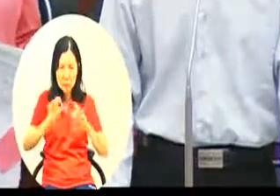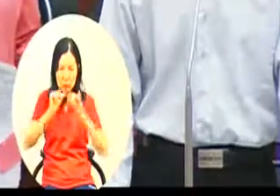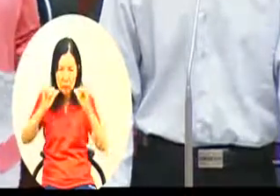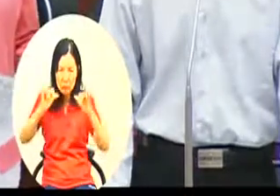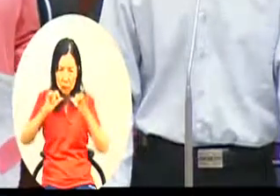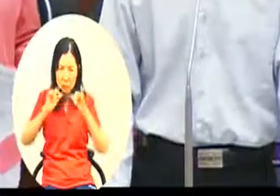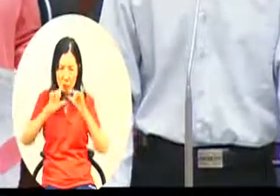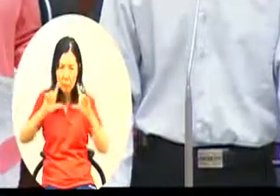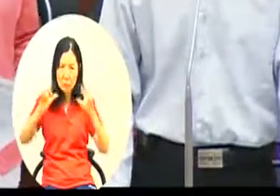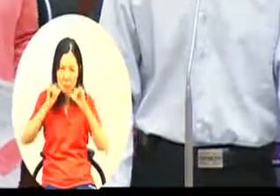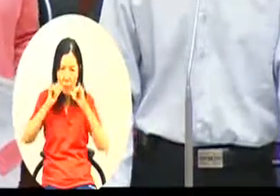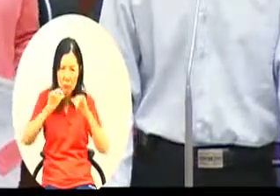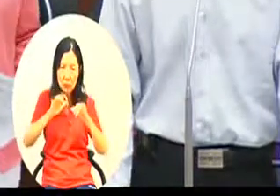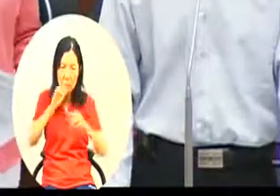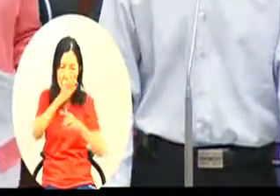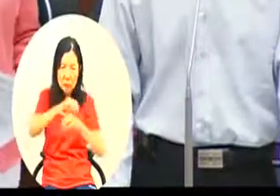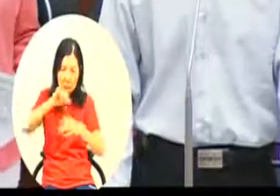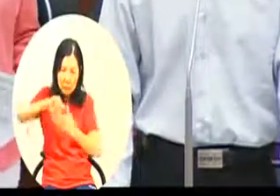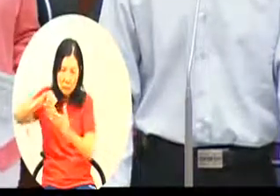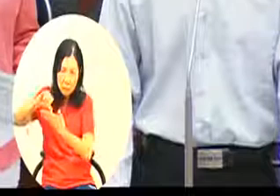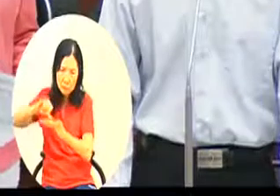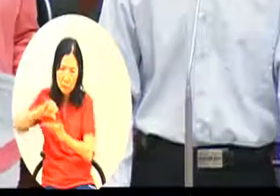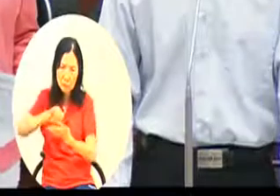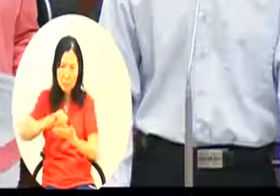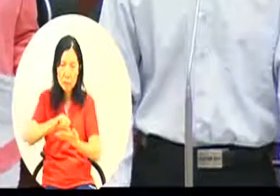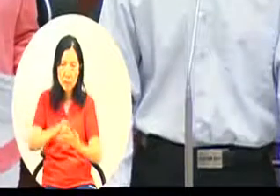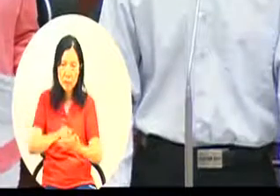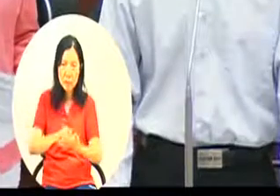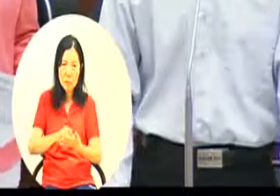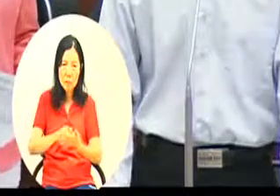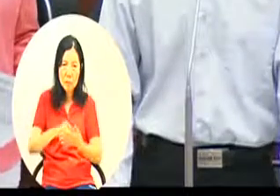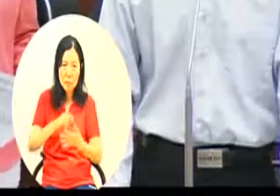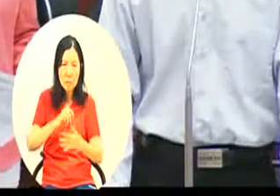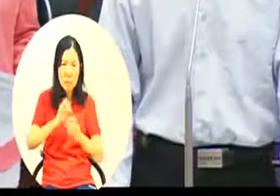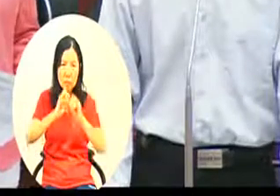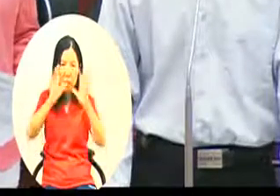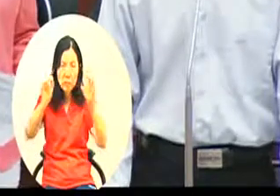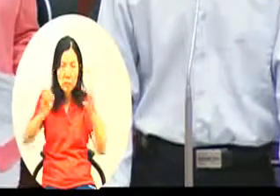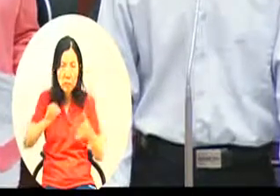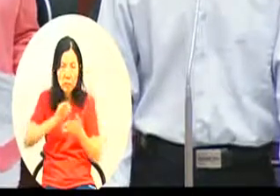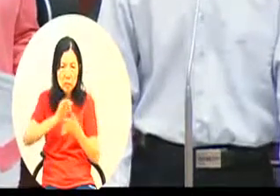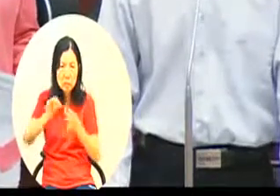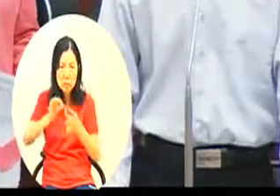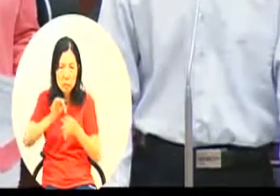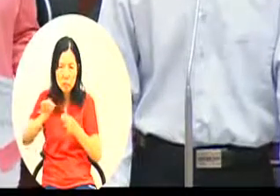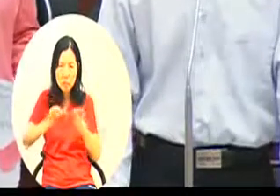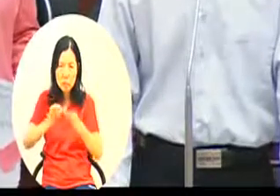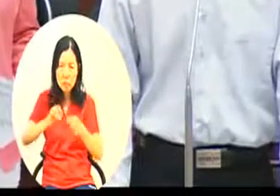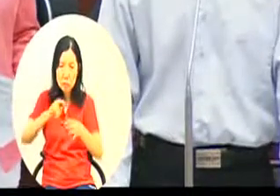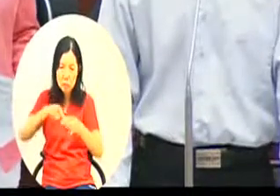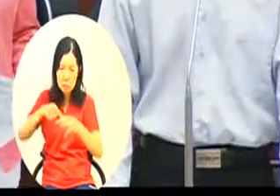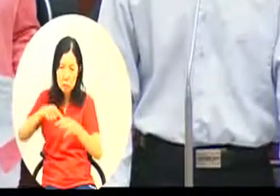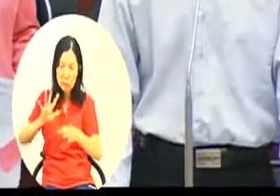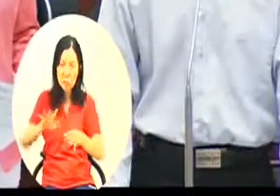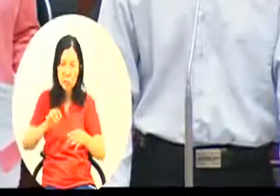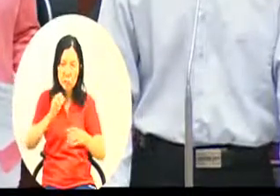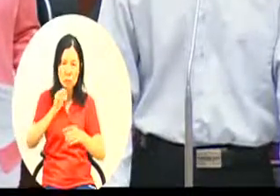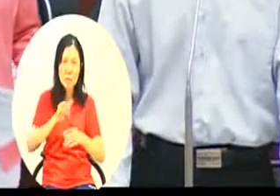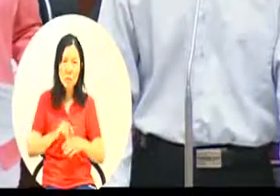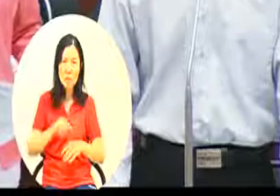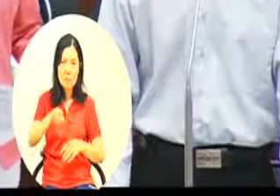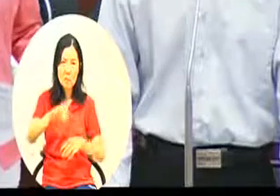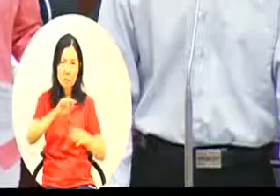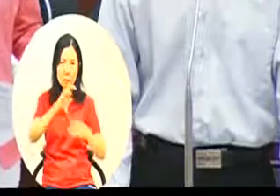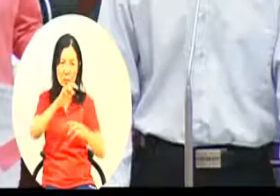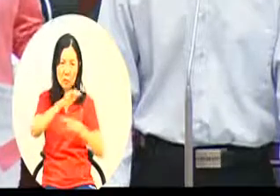我们的农作物、农产品在行销呢。对啊，大寮农地那么多，你刚刚说到